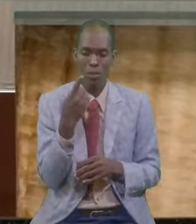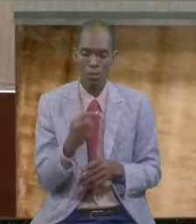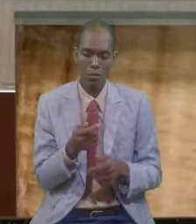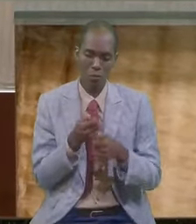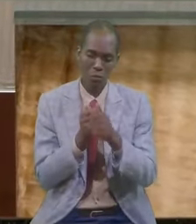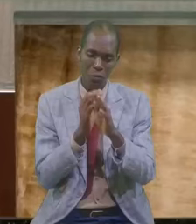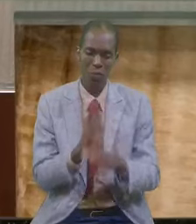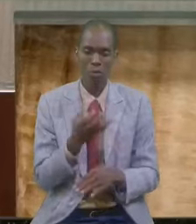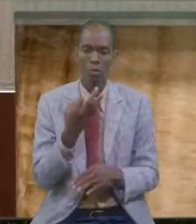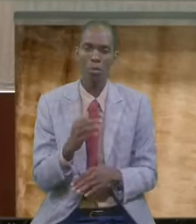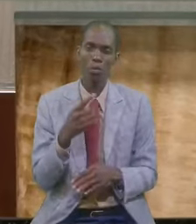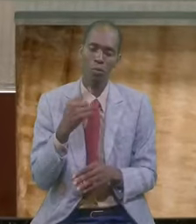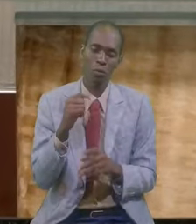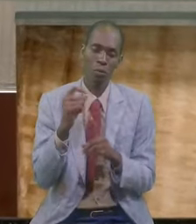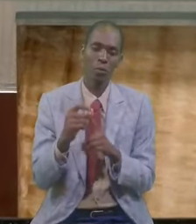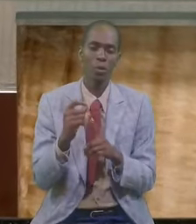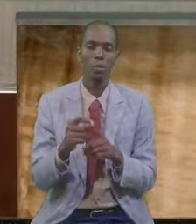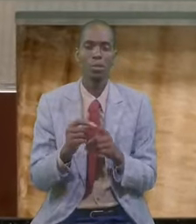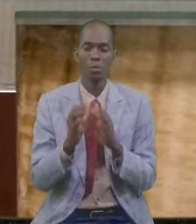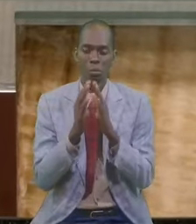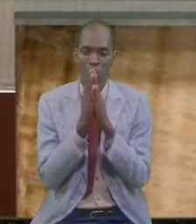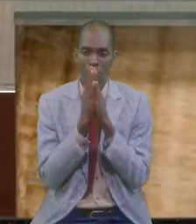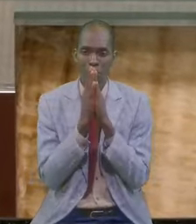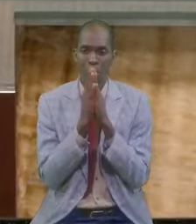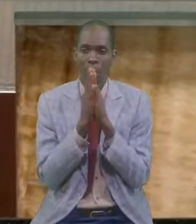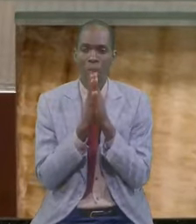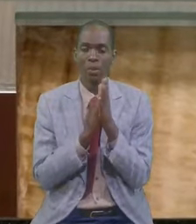Mettez la parole en pratique.